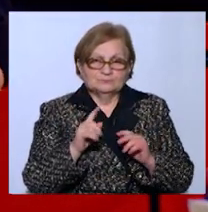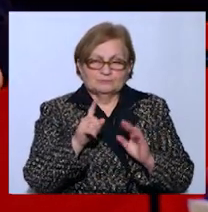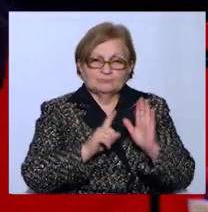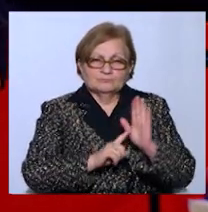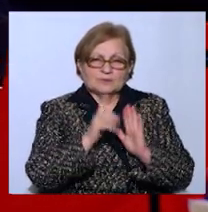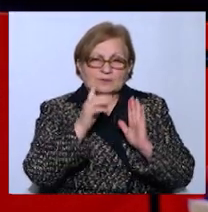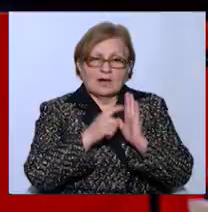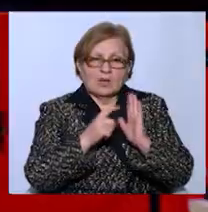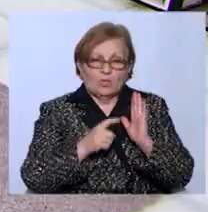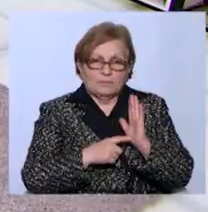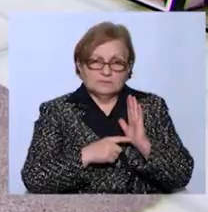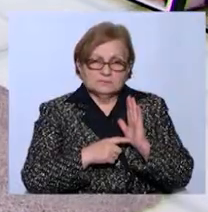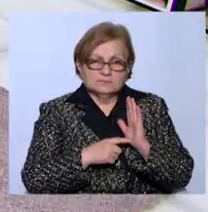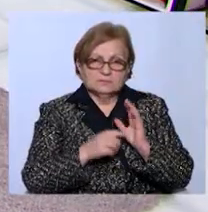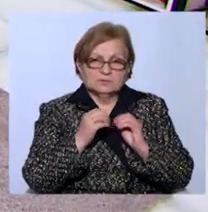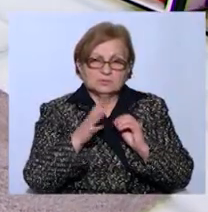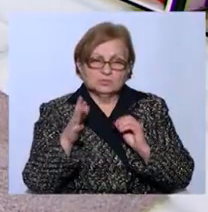მე გაყოფას. ანუ